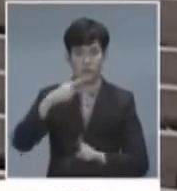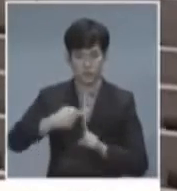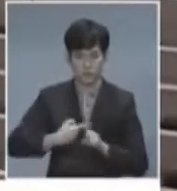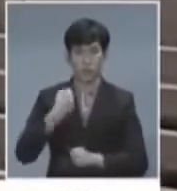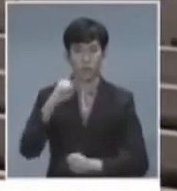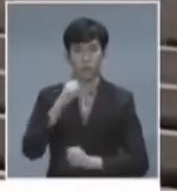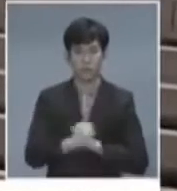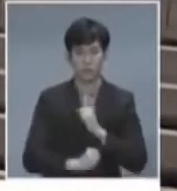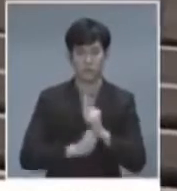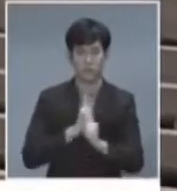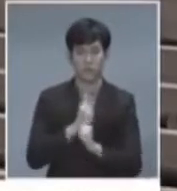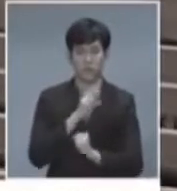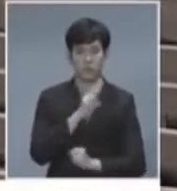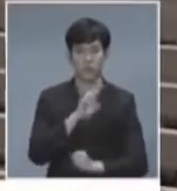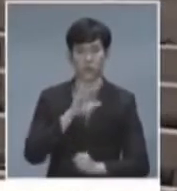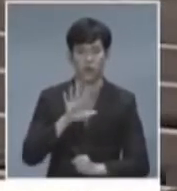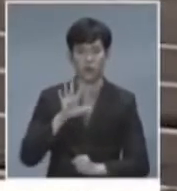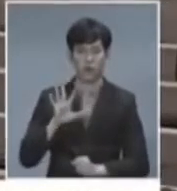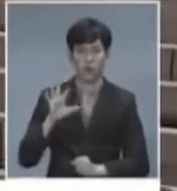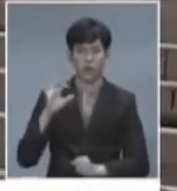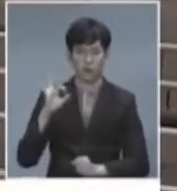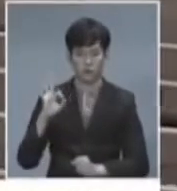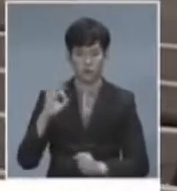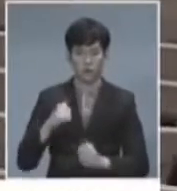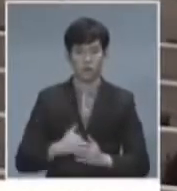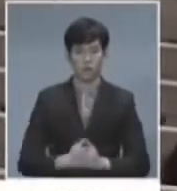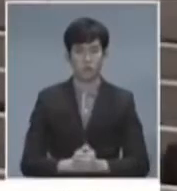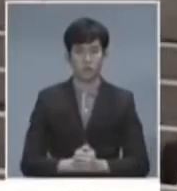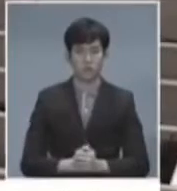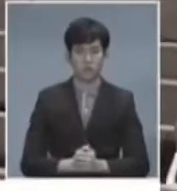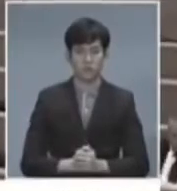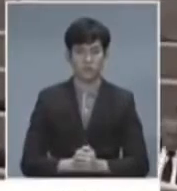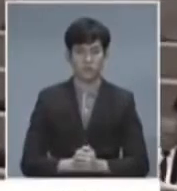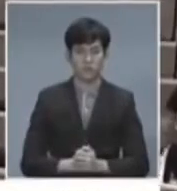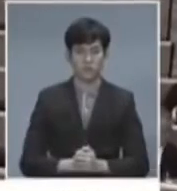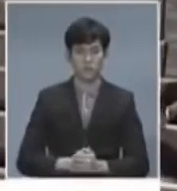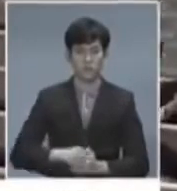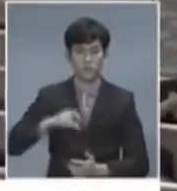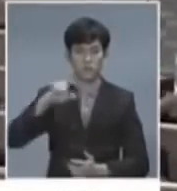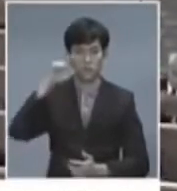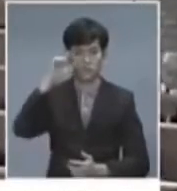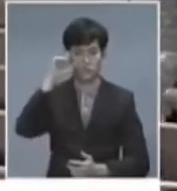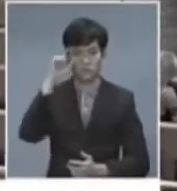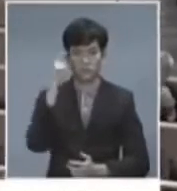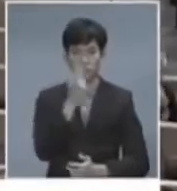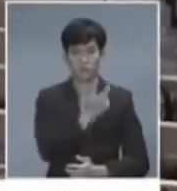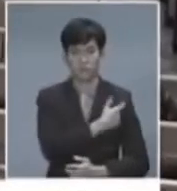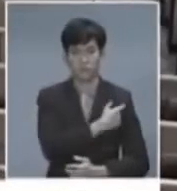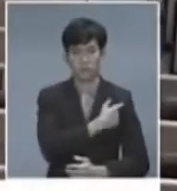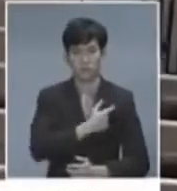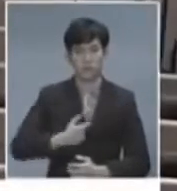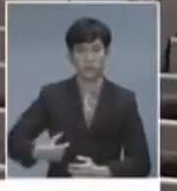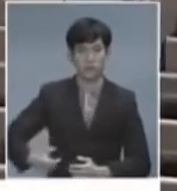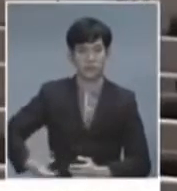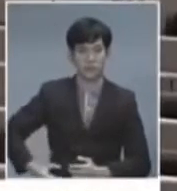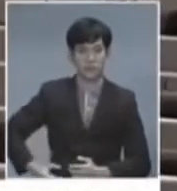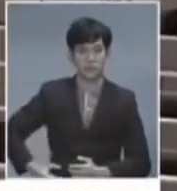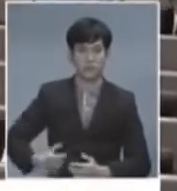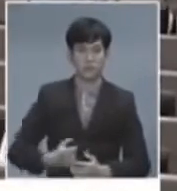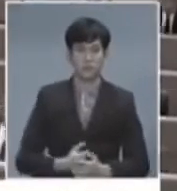ทธศักราช2559ว่าพระบาทสมเด็จพระปรมินทรมหาภูมิพลอดุลยเด